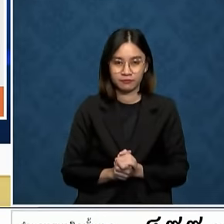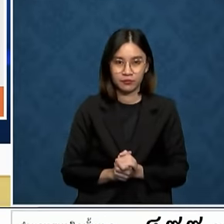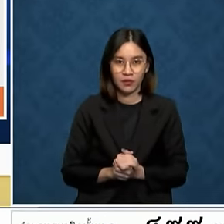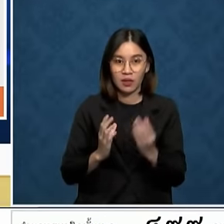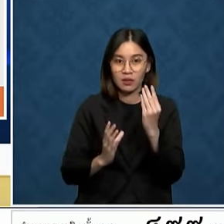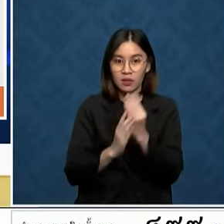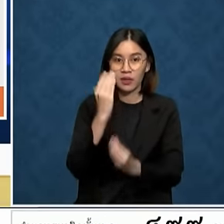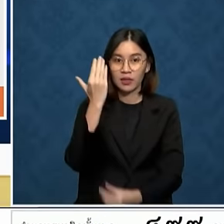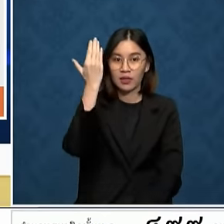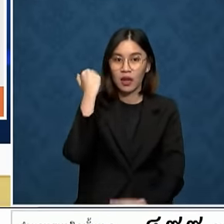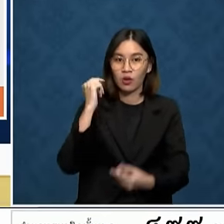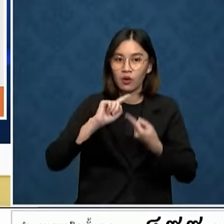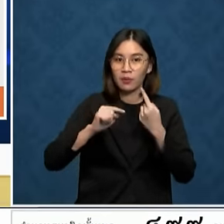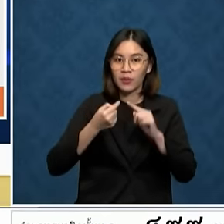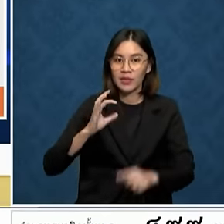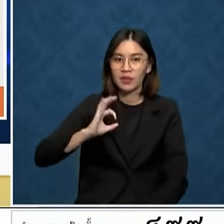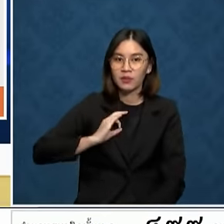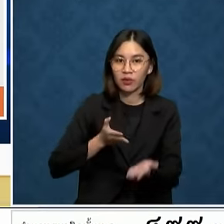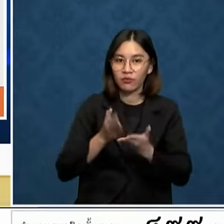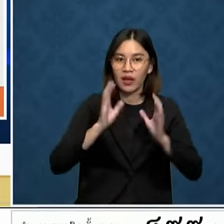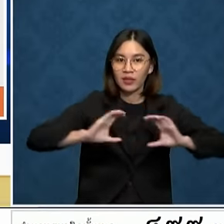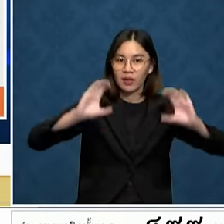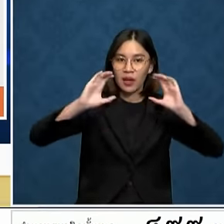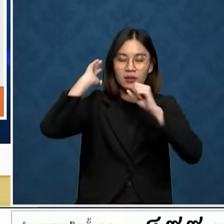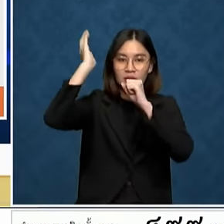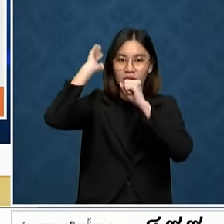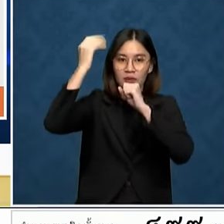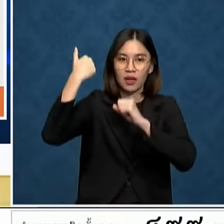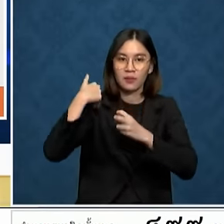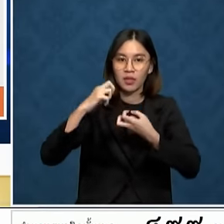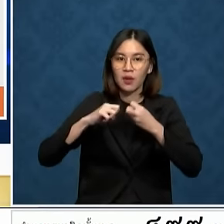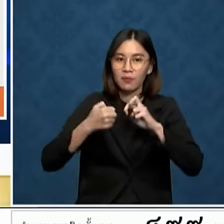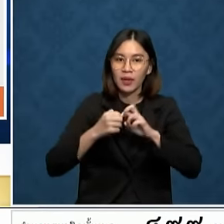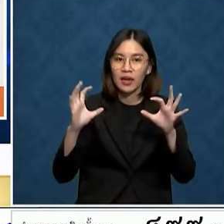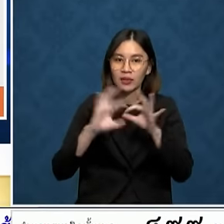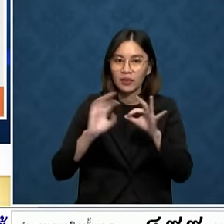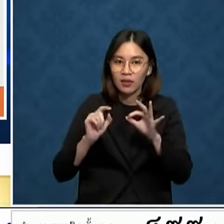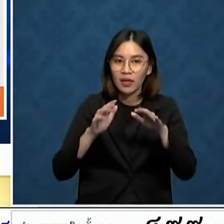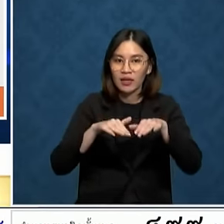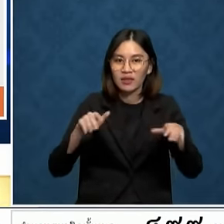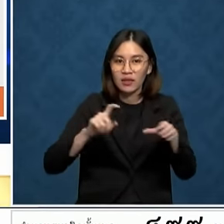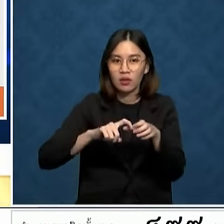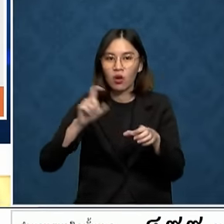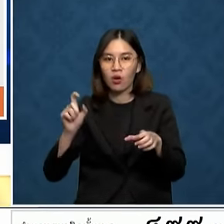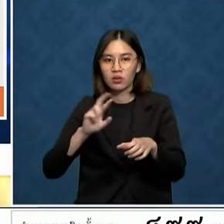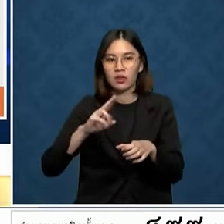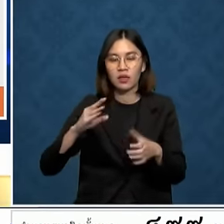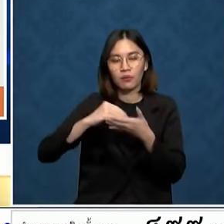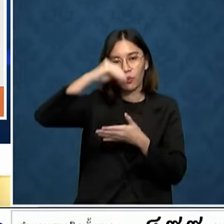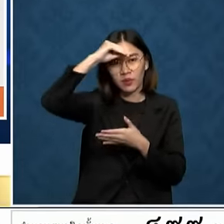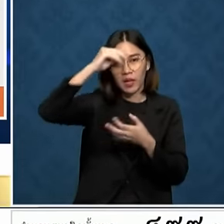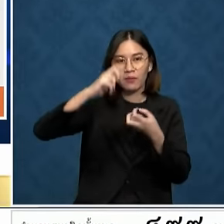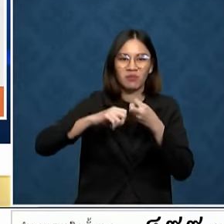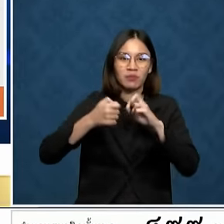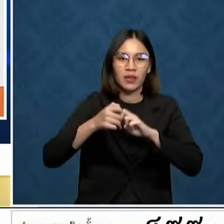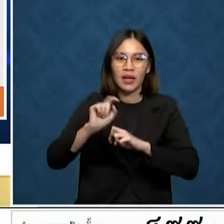เมื่มกี่สัดห์ทแล้วคร เพื่อนสมาชิ จากสกรฐบาลกไดอภิปรายไ้นะครัวปัญหาเรื่องของการทมีเด็ตกห่นออกจากระบการศึษา เป็ปัญหา